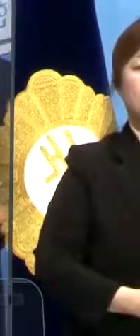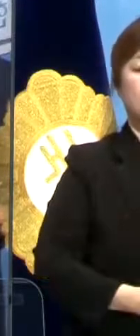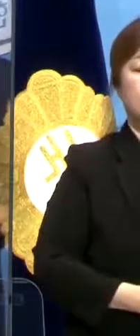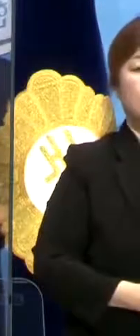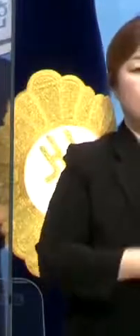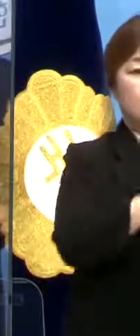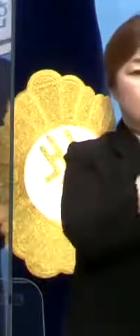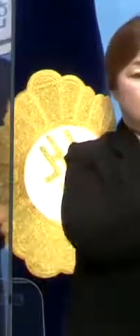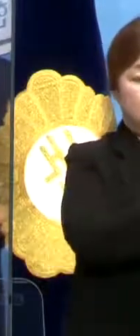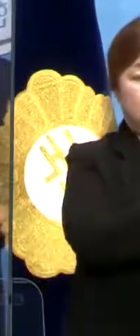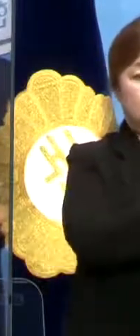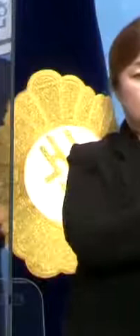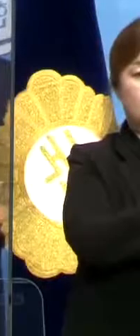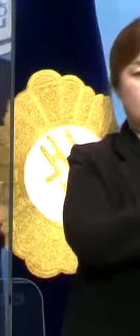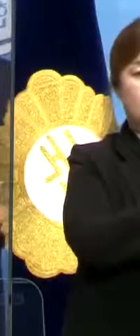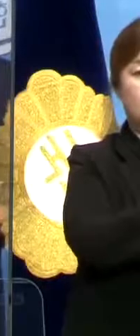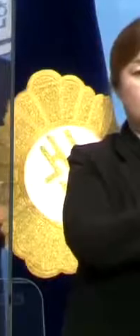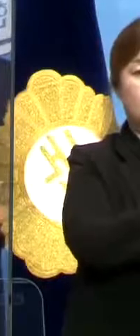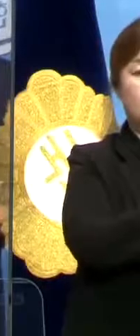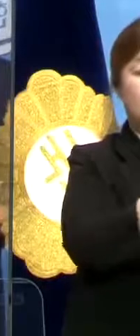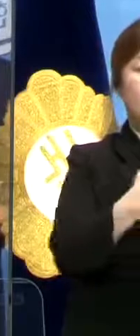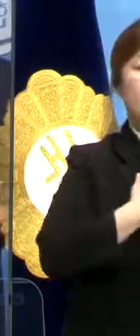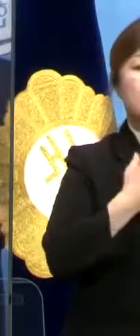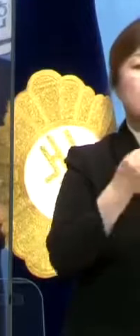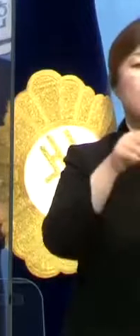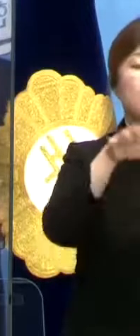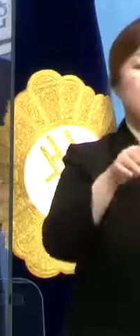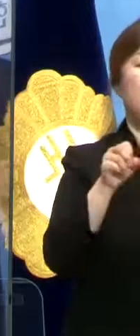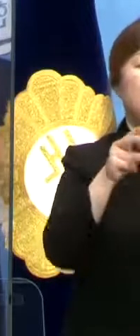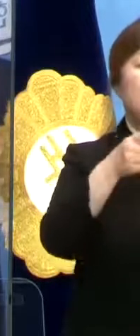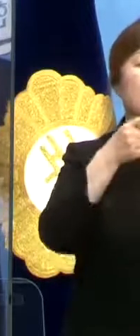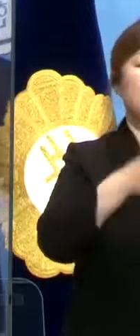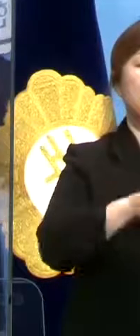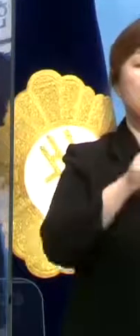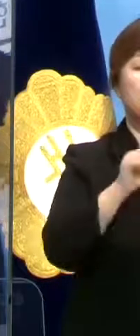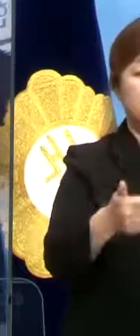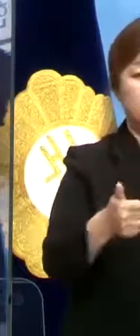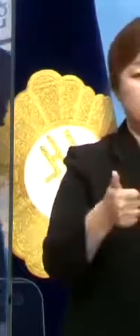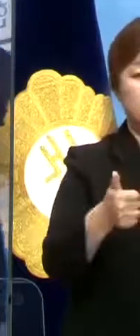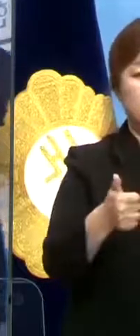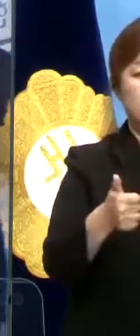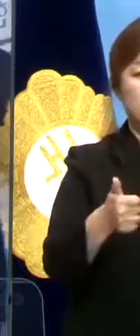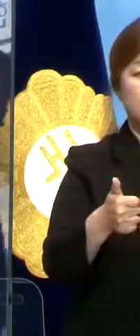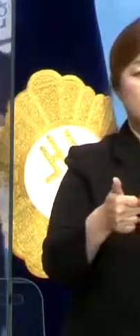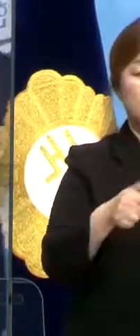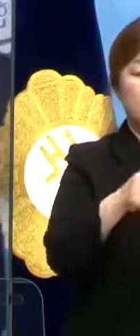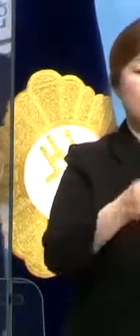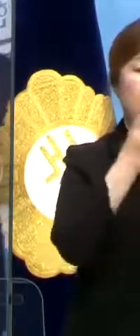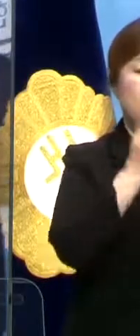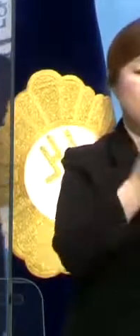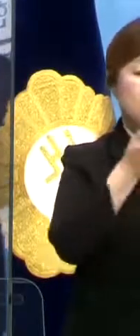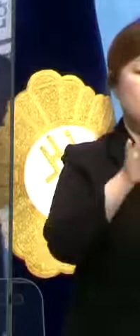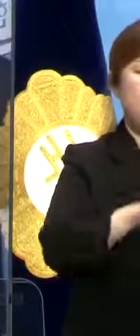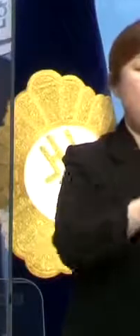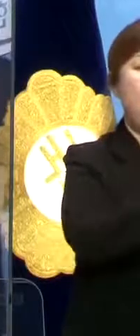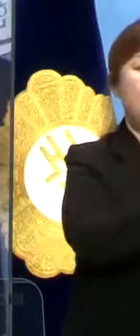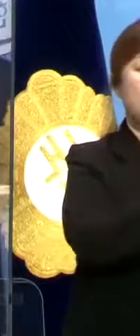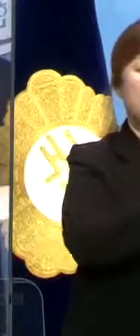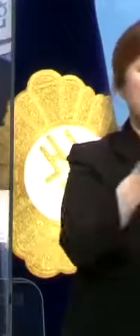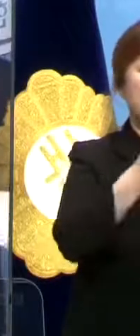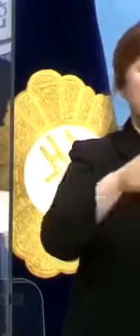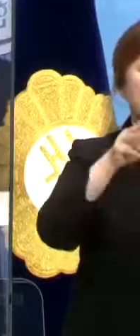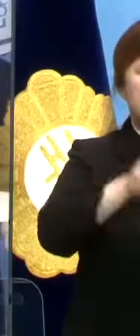3월달에 안산에서 배달 도중에 사망하신 분 여기는 눌어 뛰는데 5 5월달에